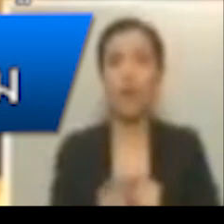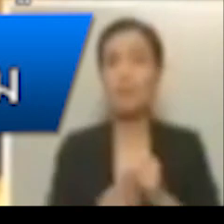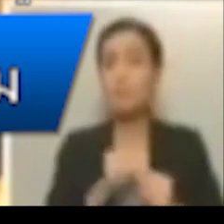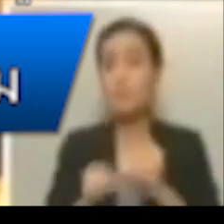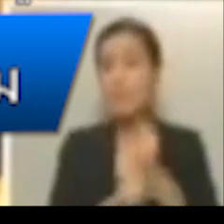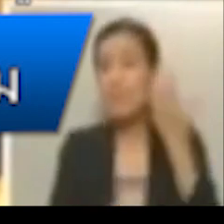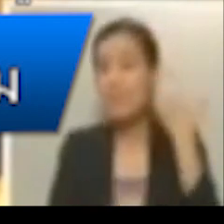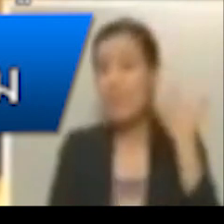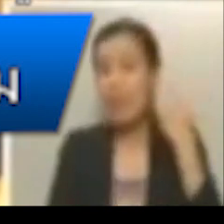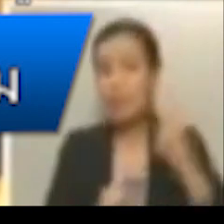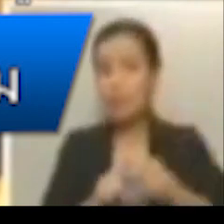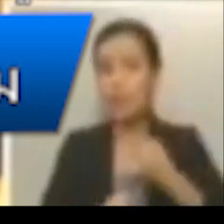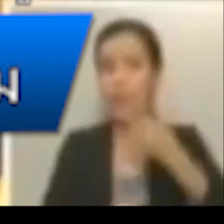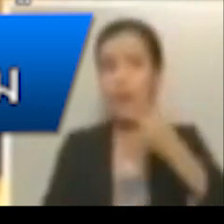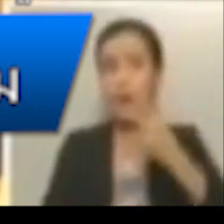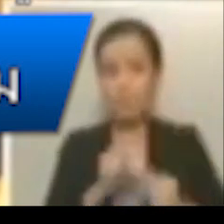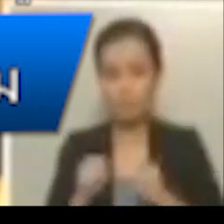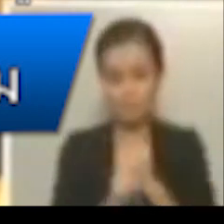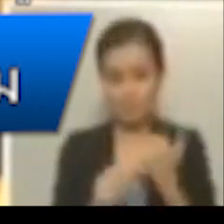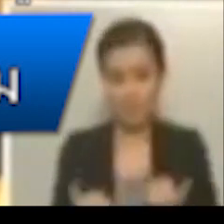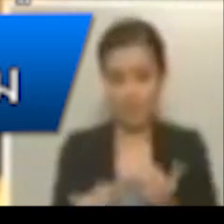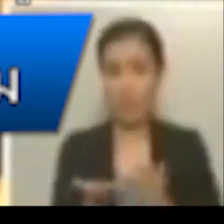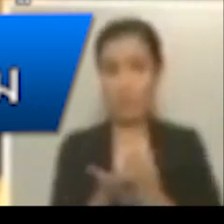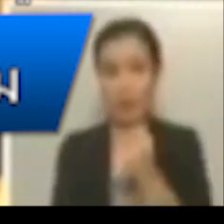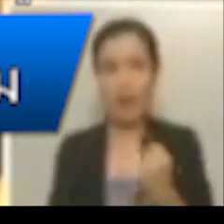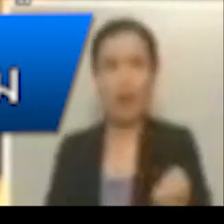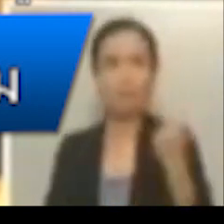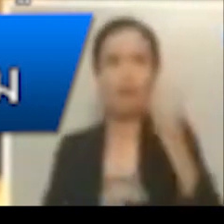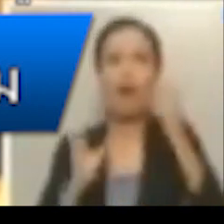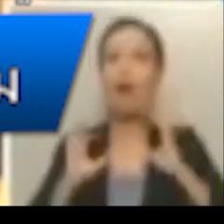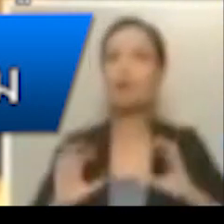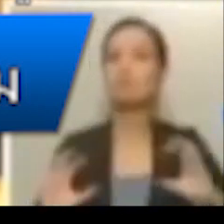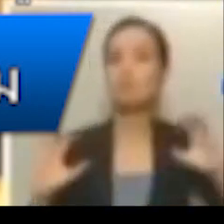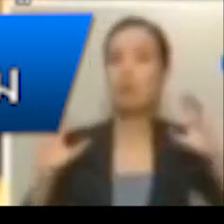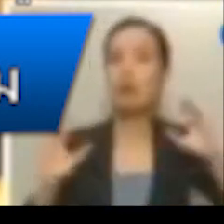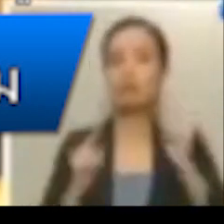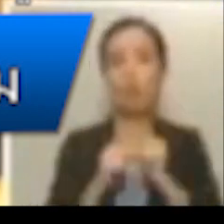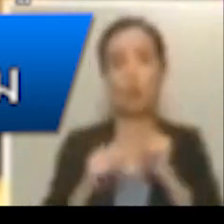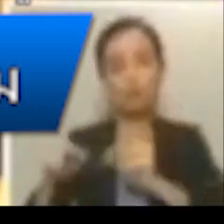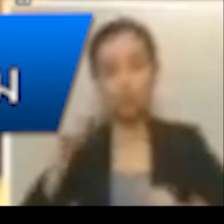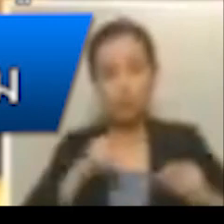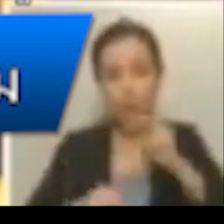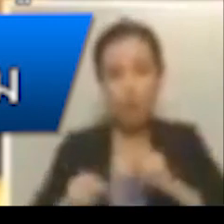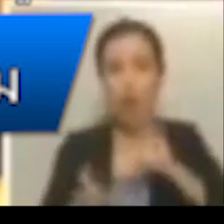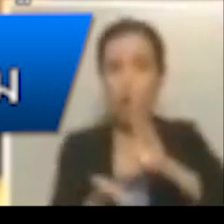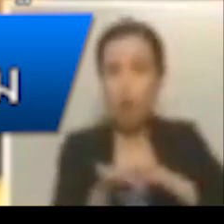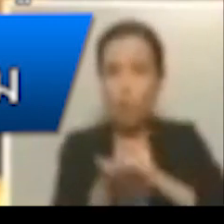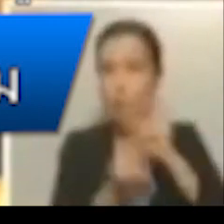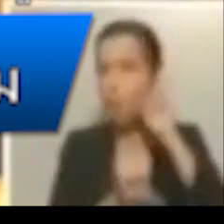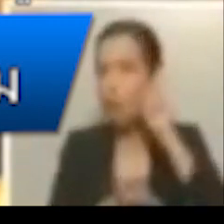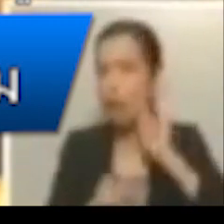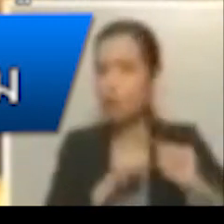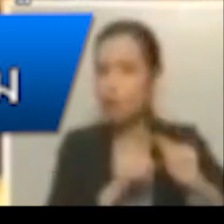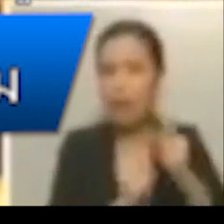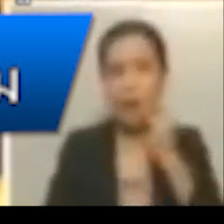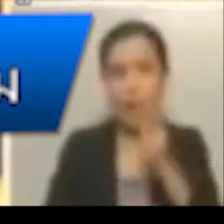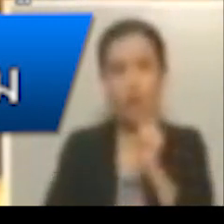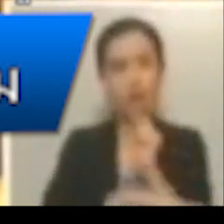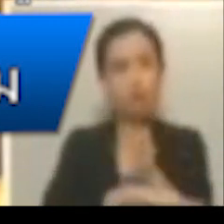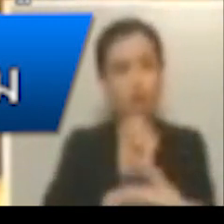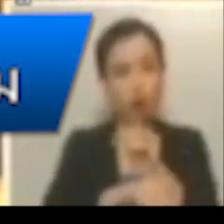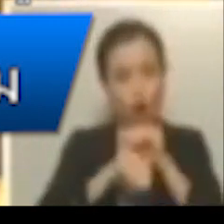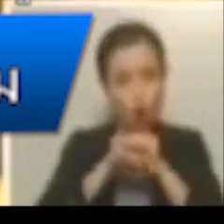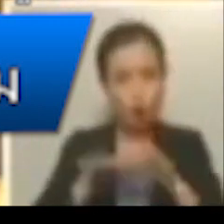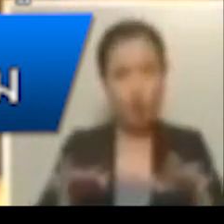ออกมาในเดือนกุมภาพันธ์ปีนี้นะคะให้อำนาจรัฐมากขึ้นในการคุกคามข้อมูลข่าวสารที่ปรากฏทางออนไล